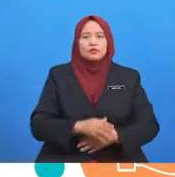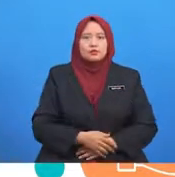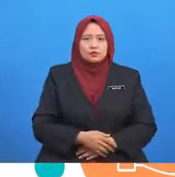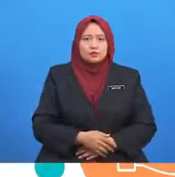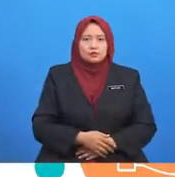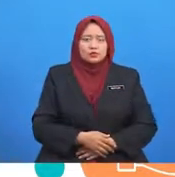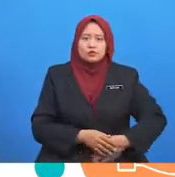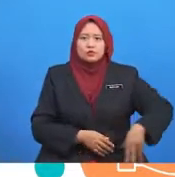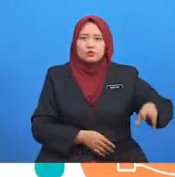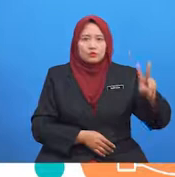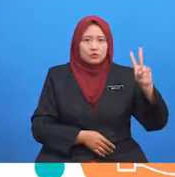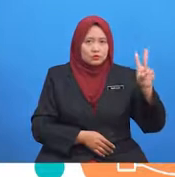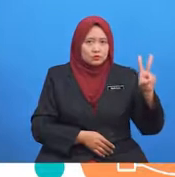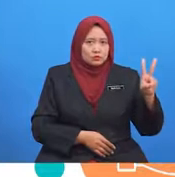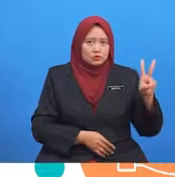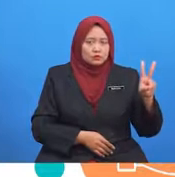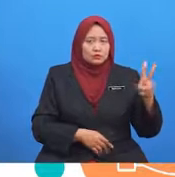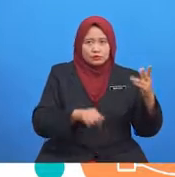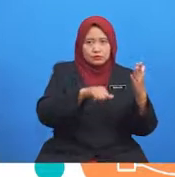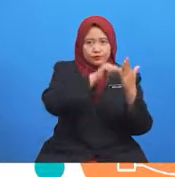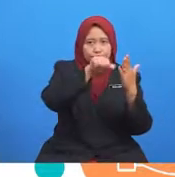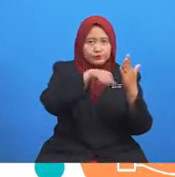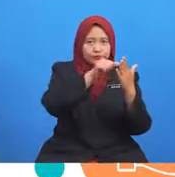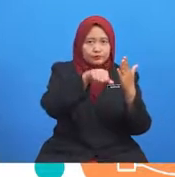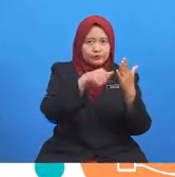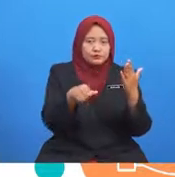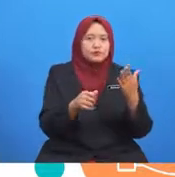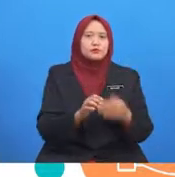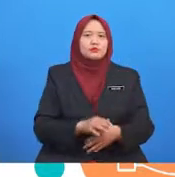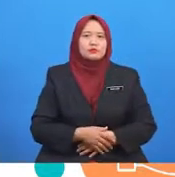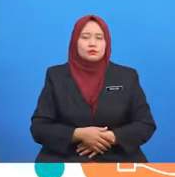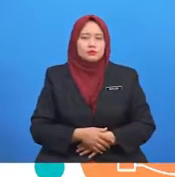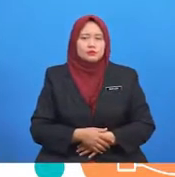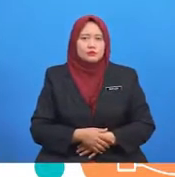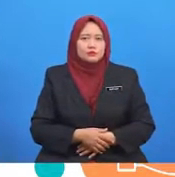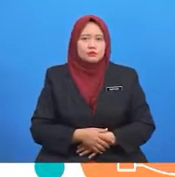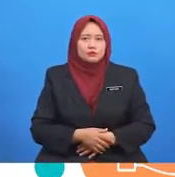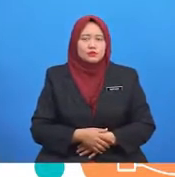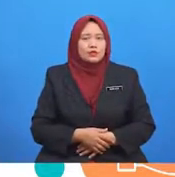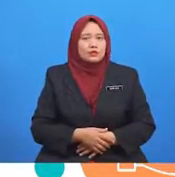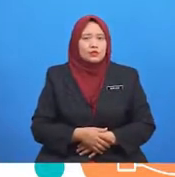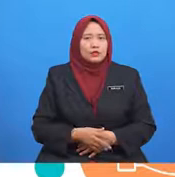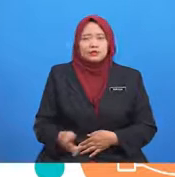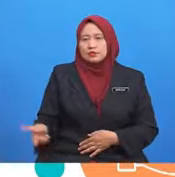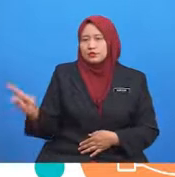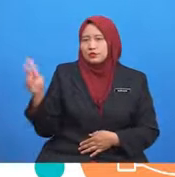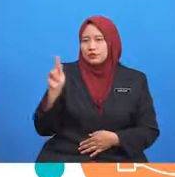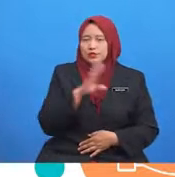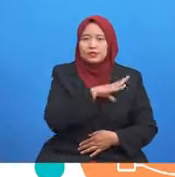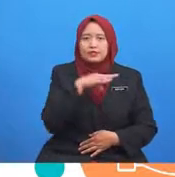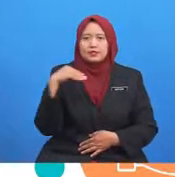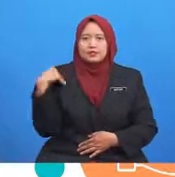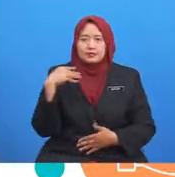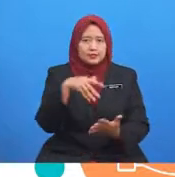Aspek yang kedua ialah menganalisis. B, kekuatan dan